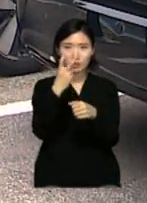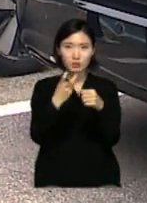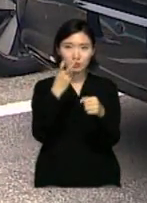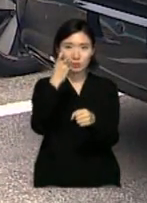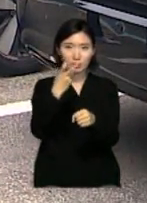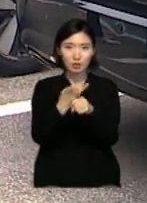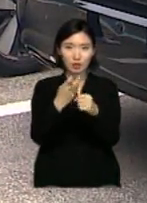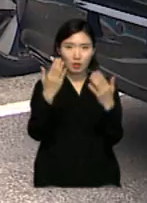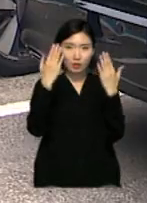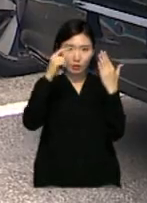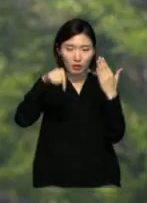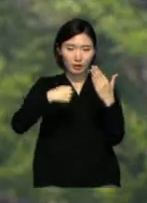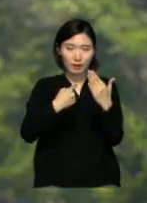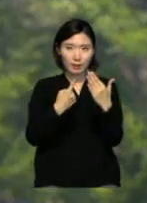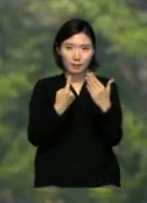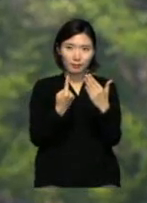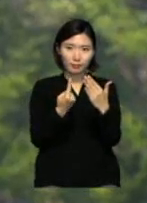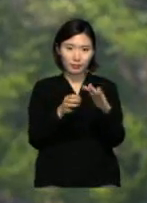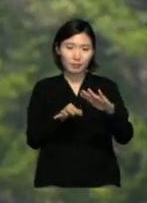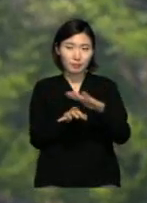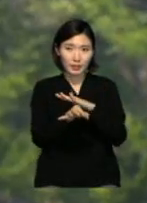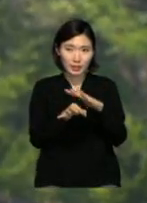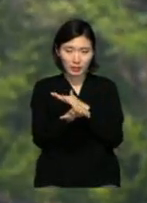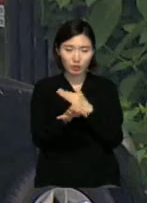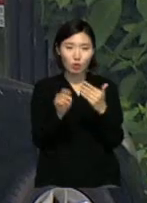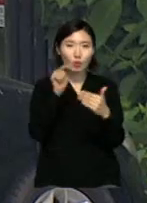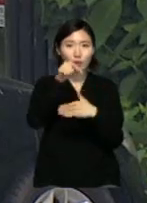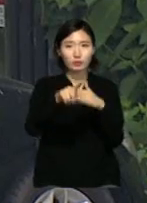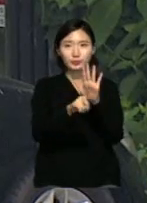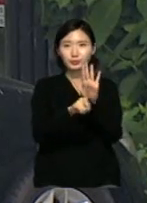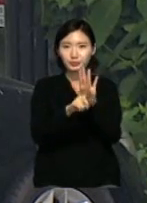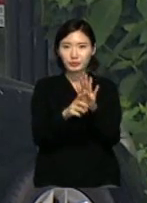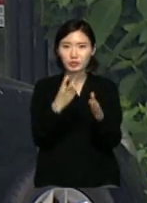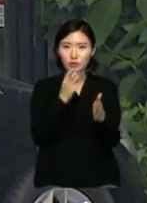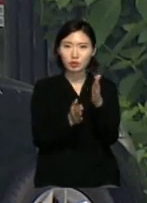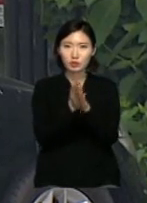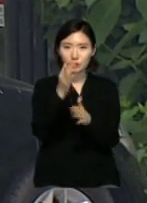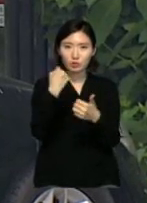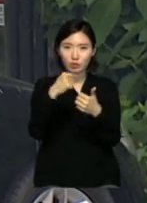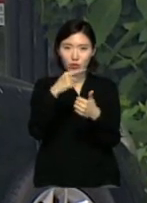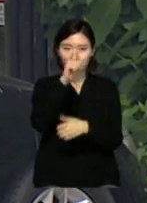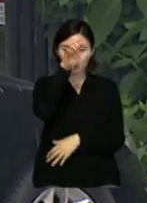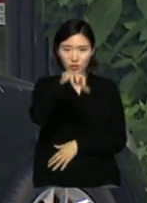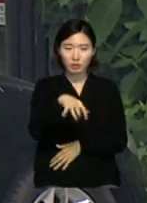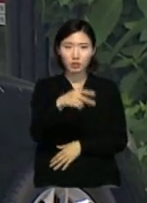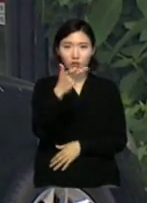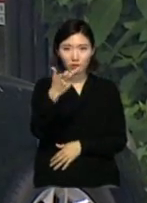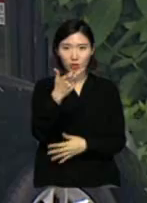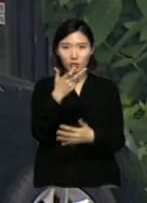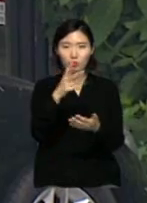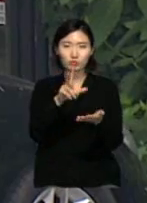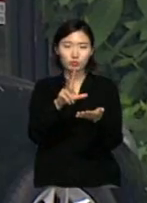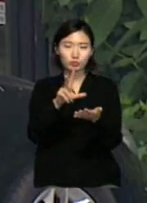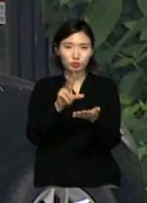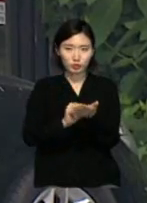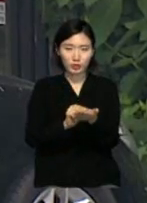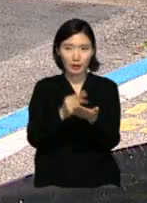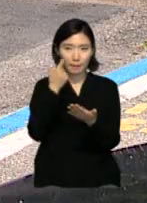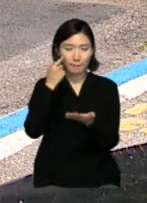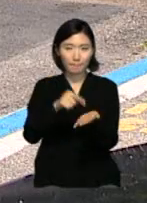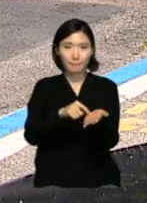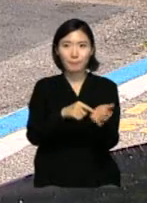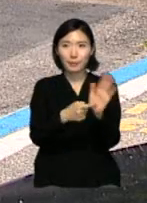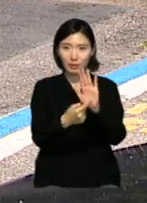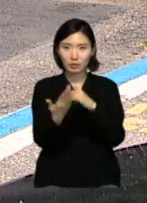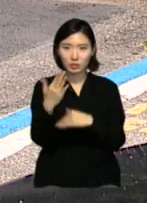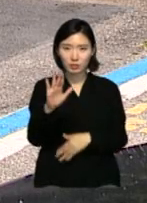2012년 학교 내 횡령 사건을 외부에 알렸습니다. 이후 서울시 교육청이 회계 비리 등 17건의 문제점을 밝혀냈지만 한